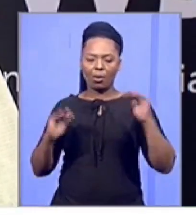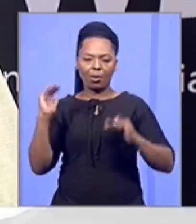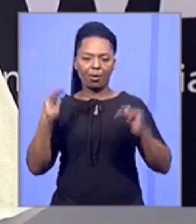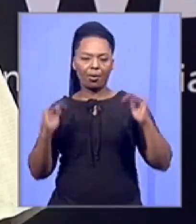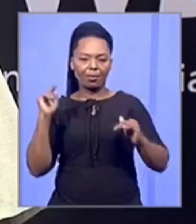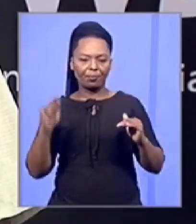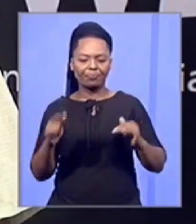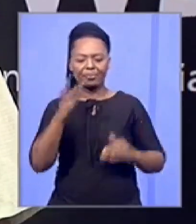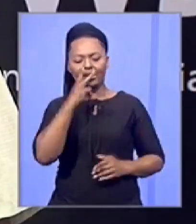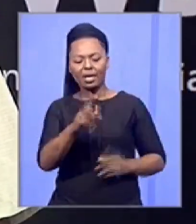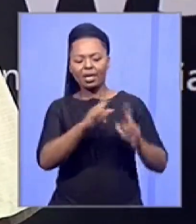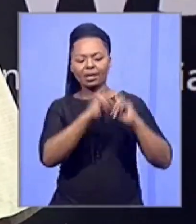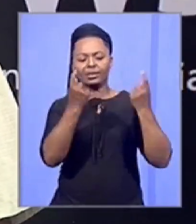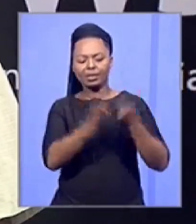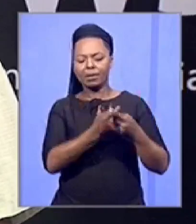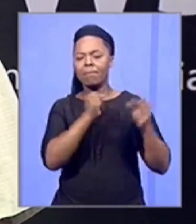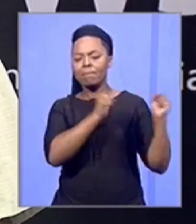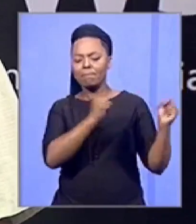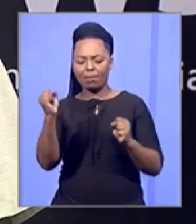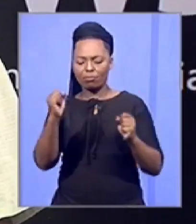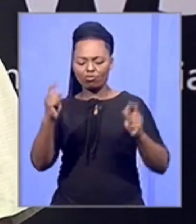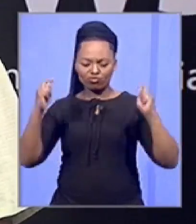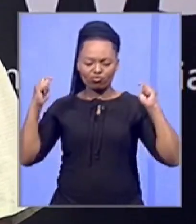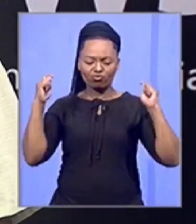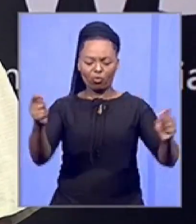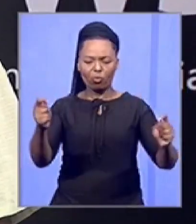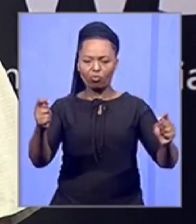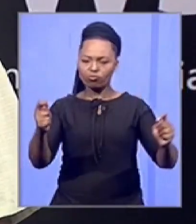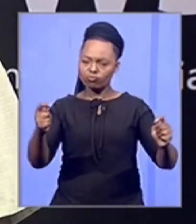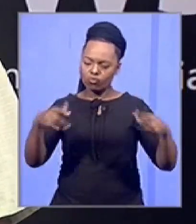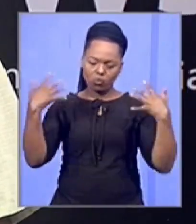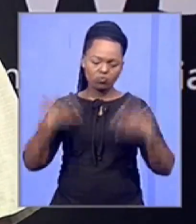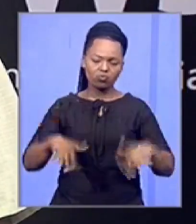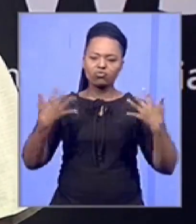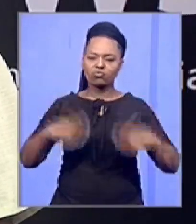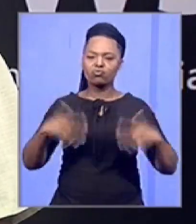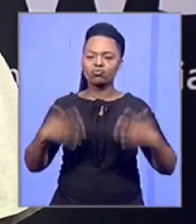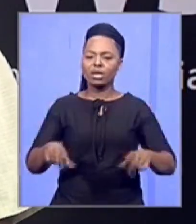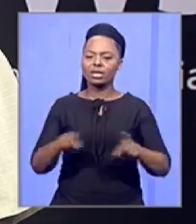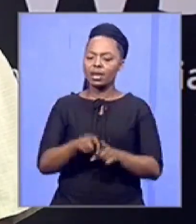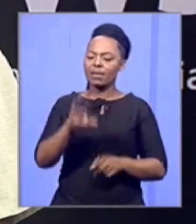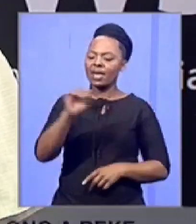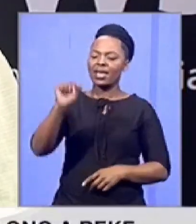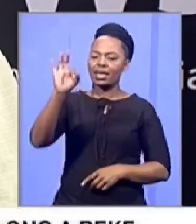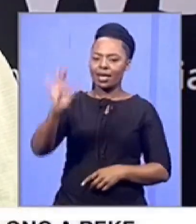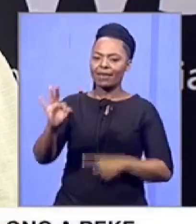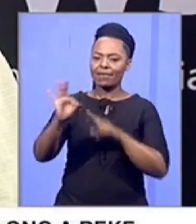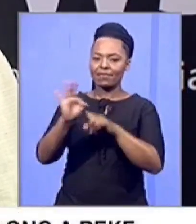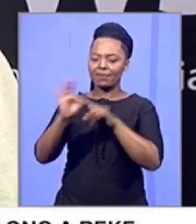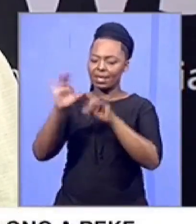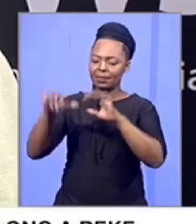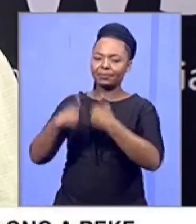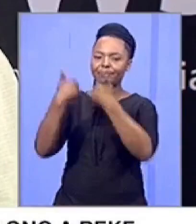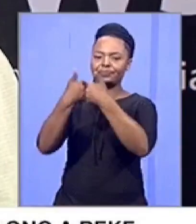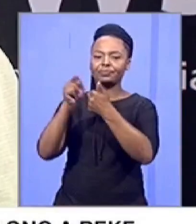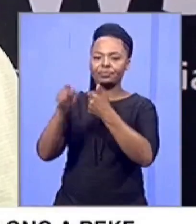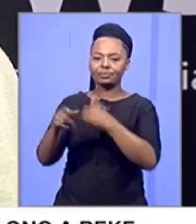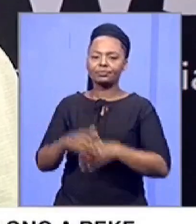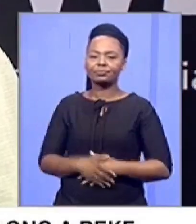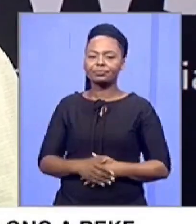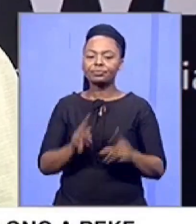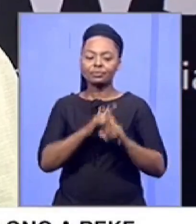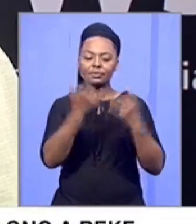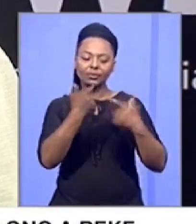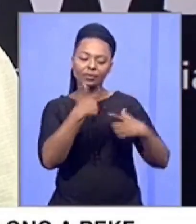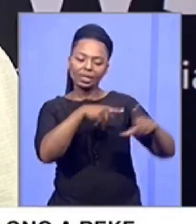re bona e le sehlopha ntse se matlafala mme re sheba le dipapading tsa CAF empa ha ona jwale ha re bua ka league